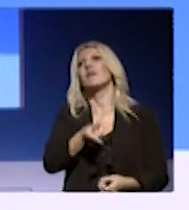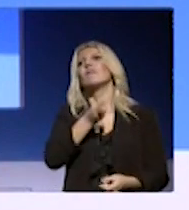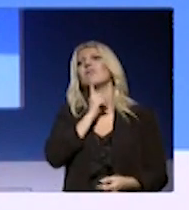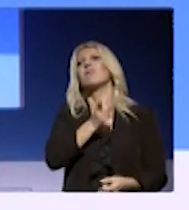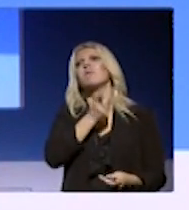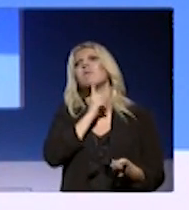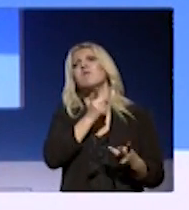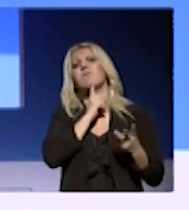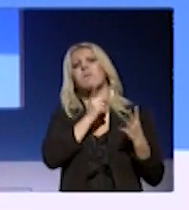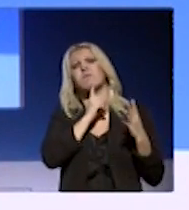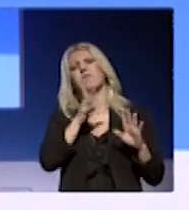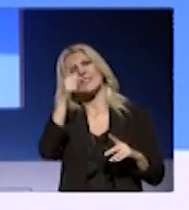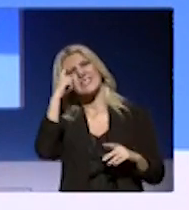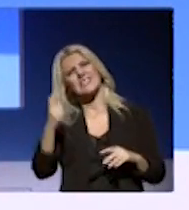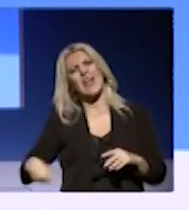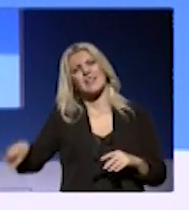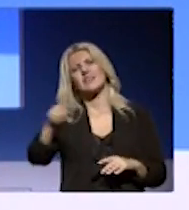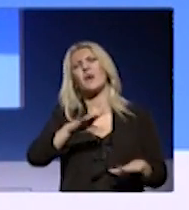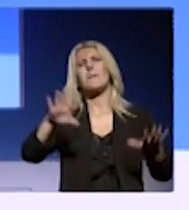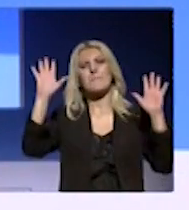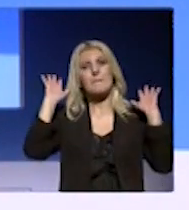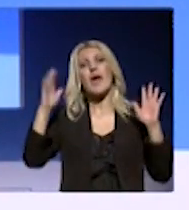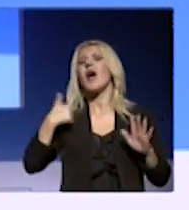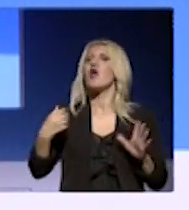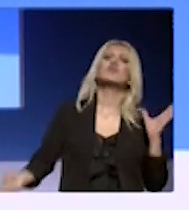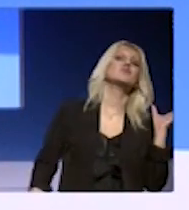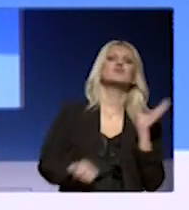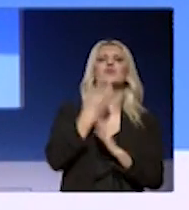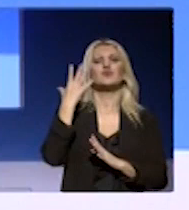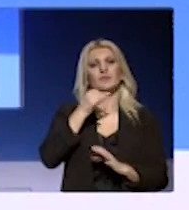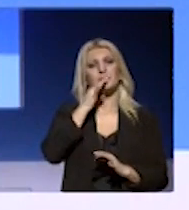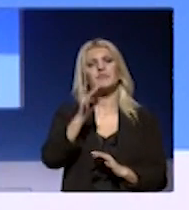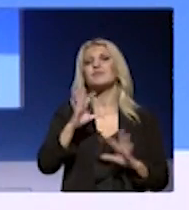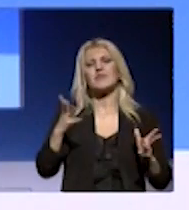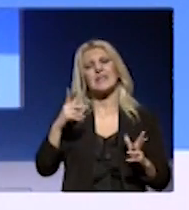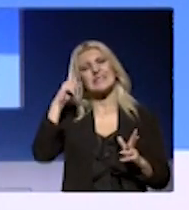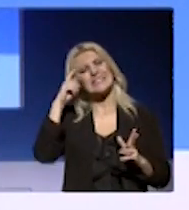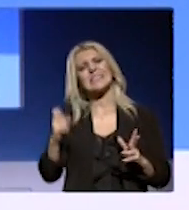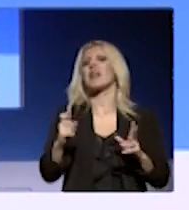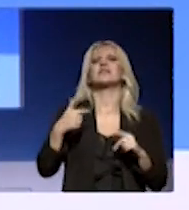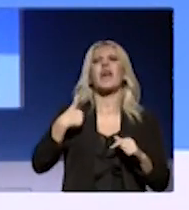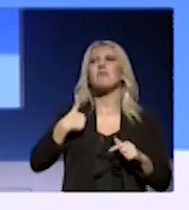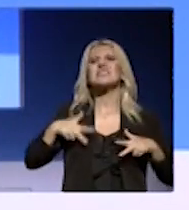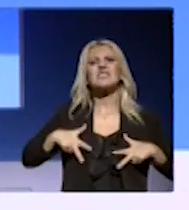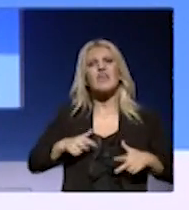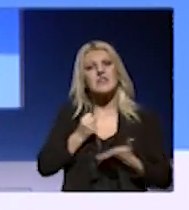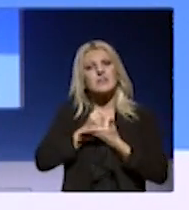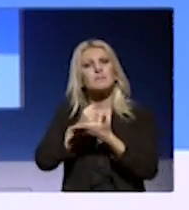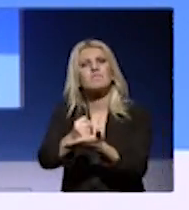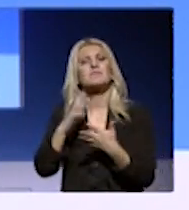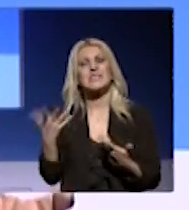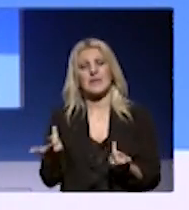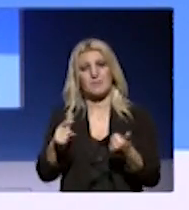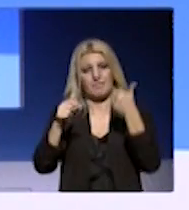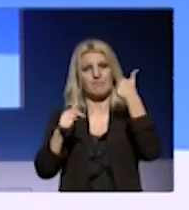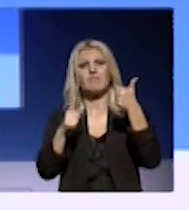Η κυβέρνησή μας στηρίζει την υγιή επιχειρηματικότητα μέσα από ένα σημαντικό πλέγμα παρεμβάσεων. Μέσα από τη μείωση της